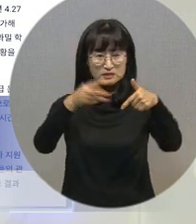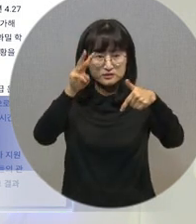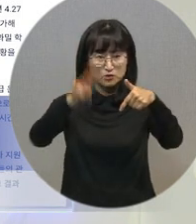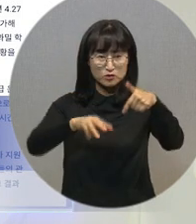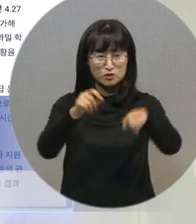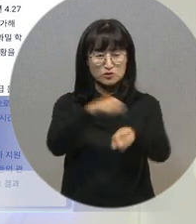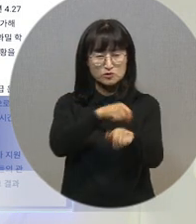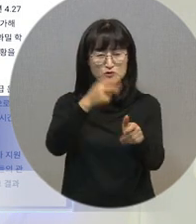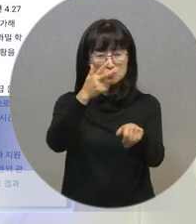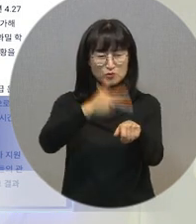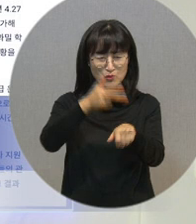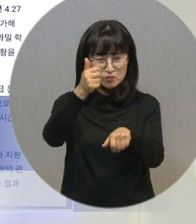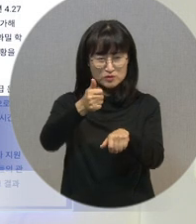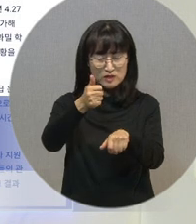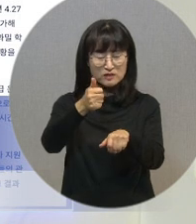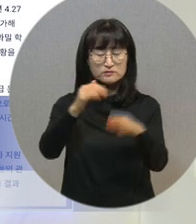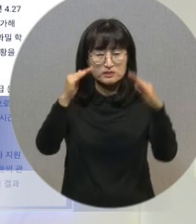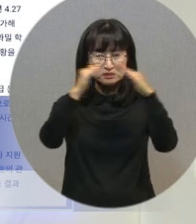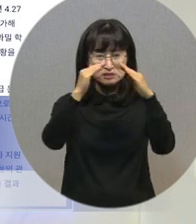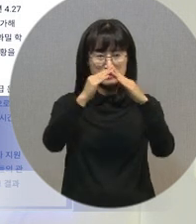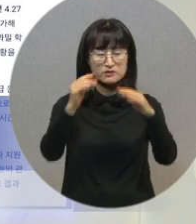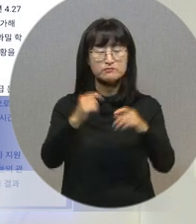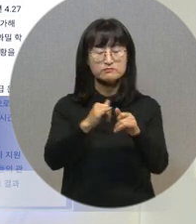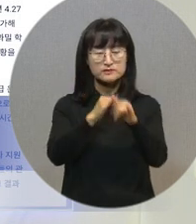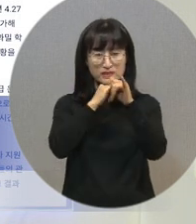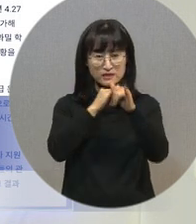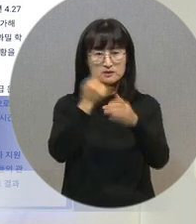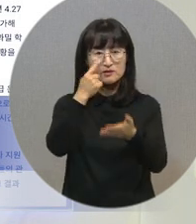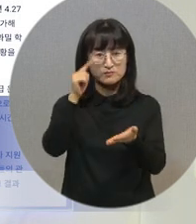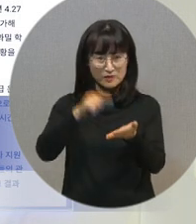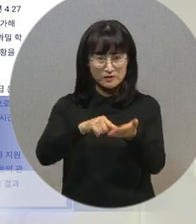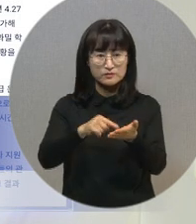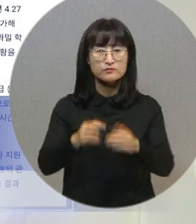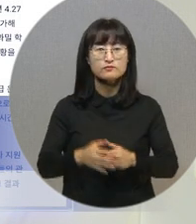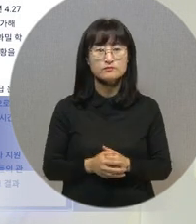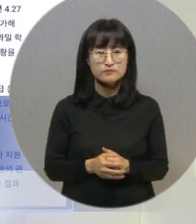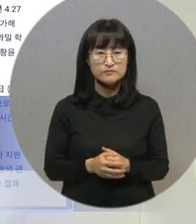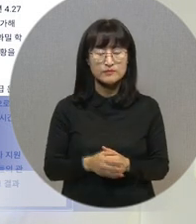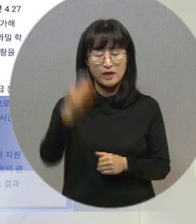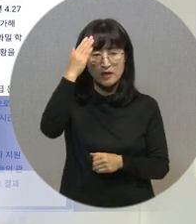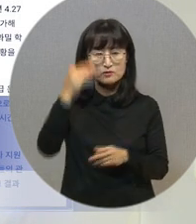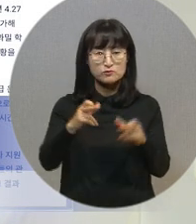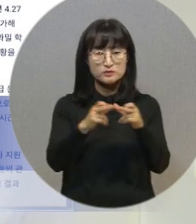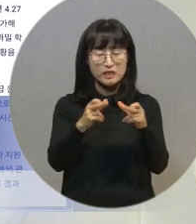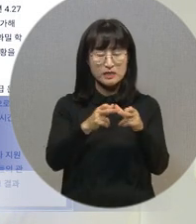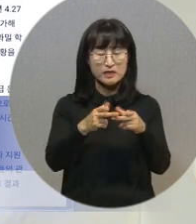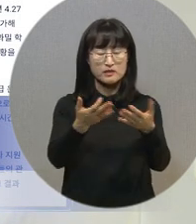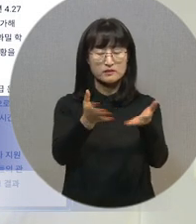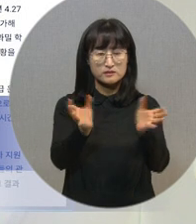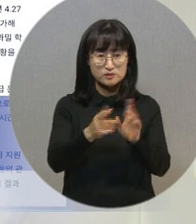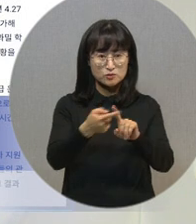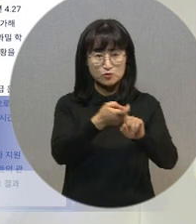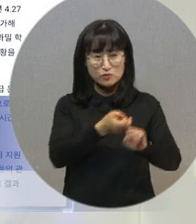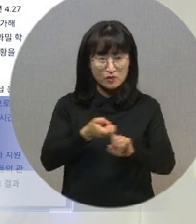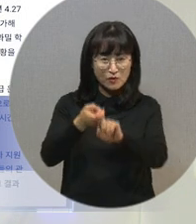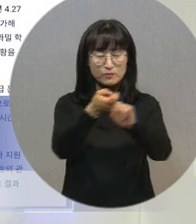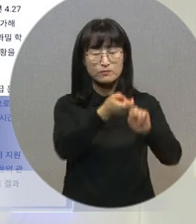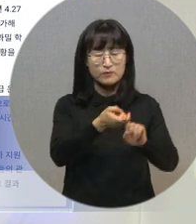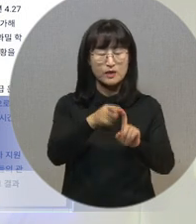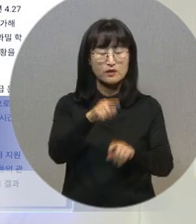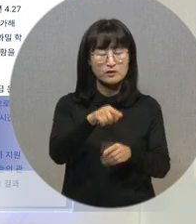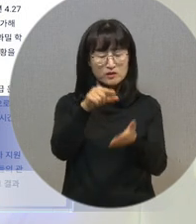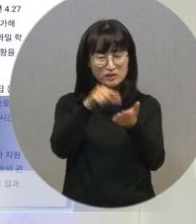특수교사 한분이 자신의 자택에서 숨진채 발견이 됐는데요 한국 장애인 단체 총 연맹이이 사건이